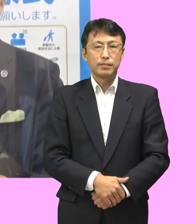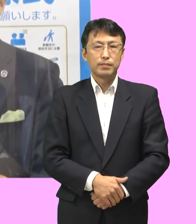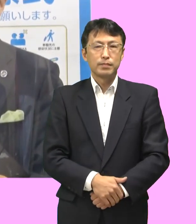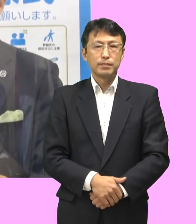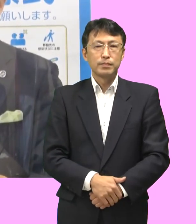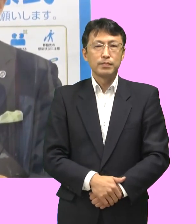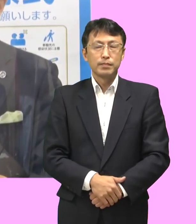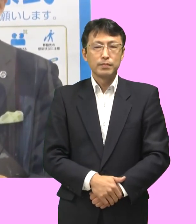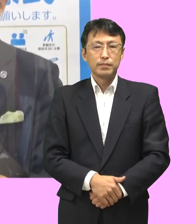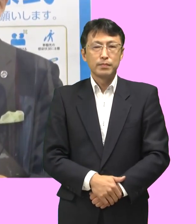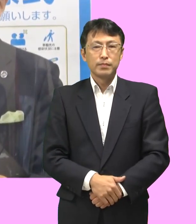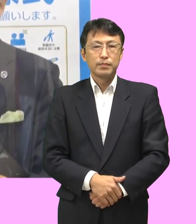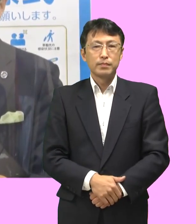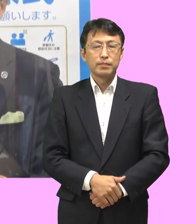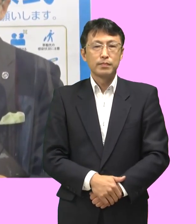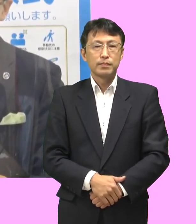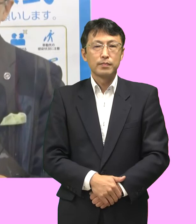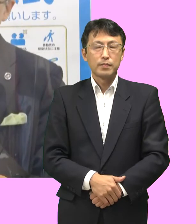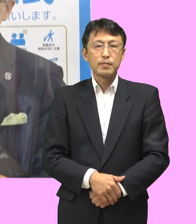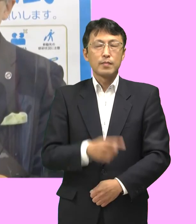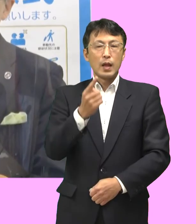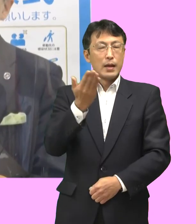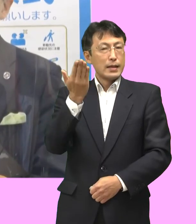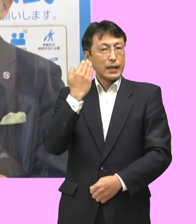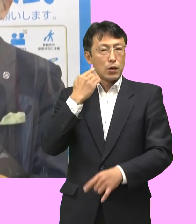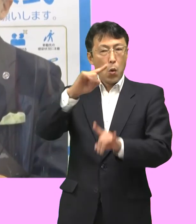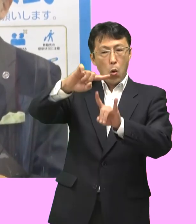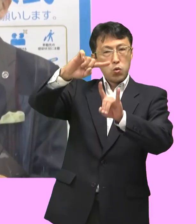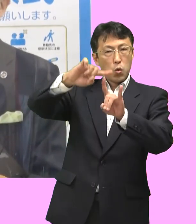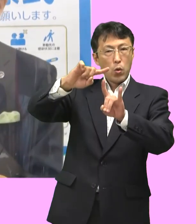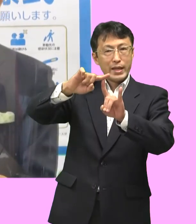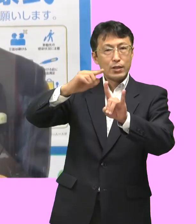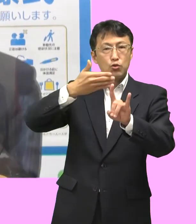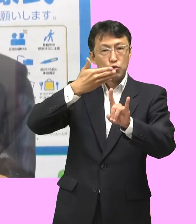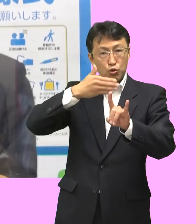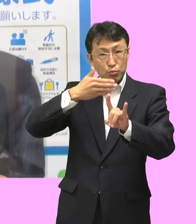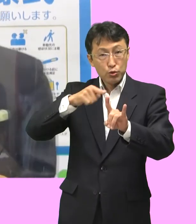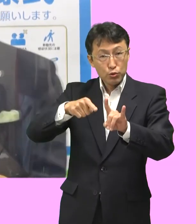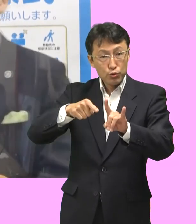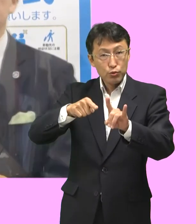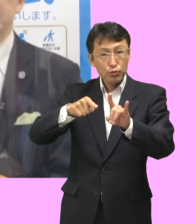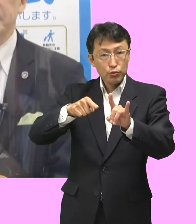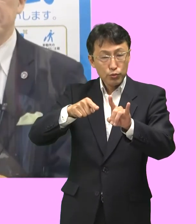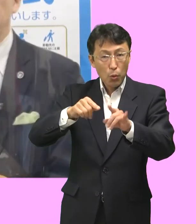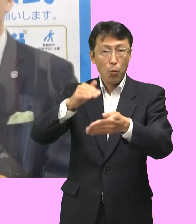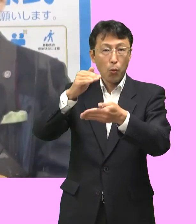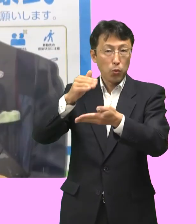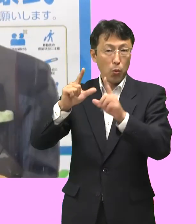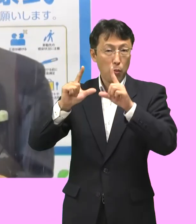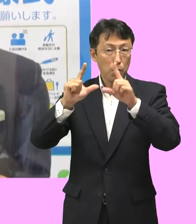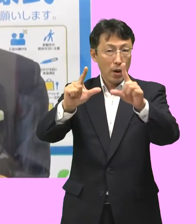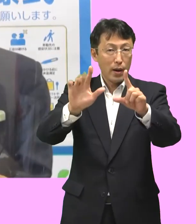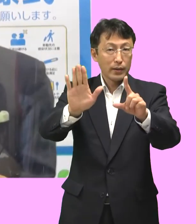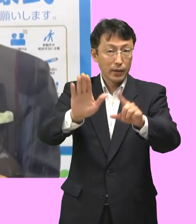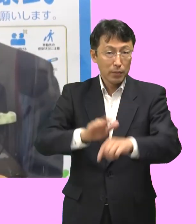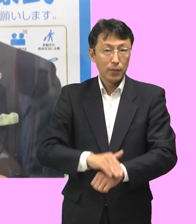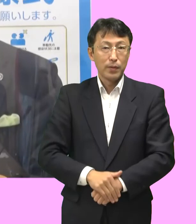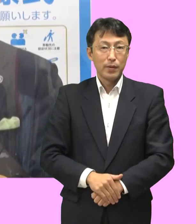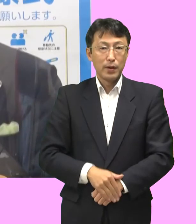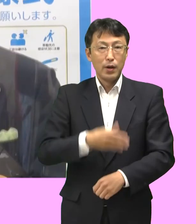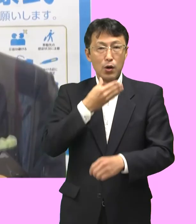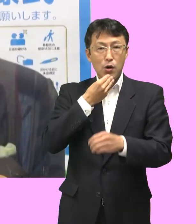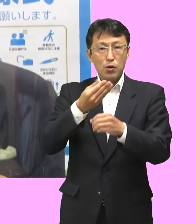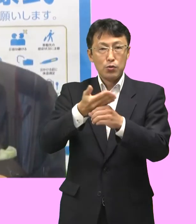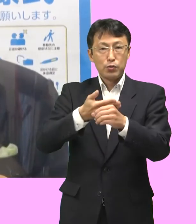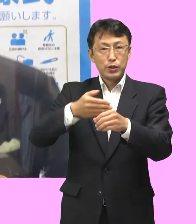読売新聞の小沼と申します。はい、先ほどの処理水の関係で、お伺いしたいんですけれども、県内の いろんな自治体